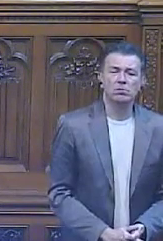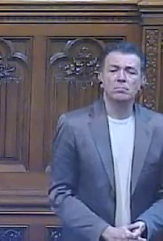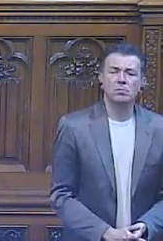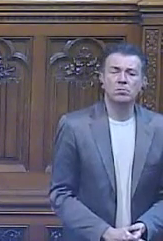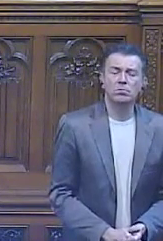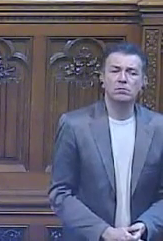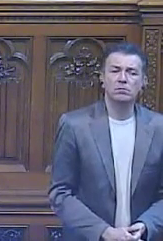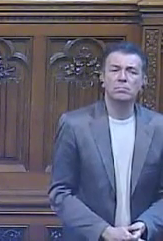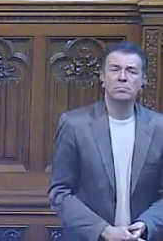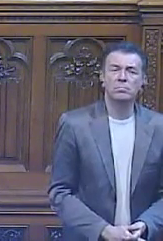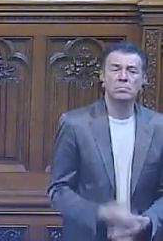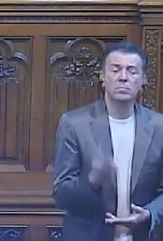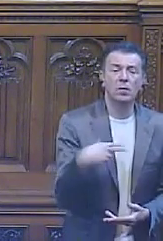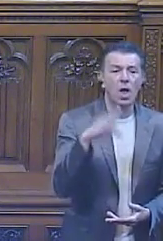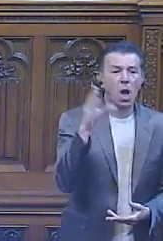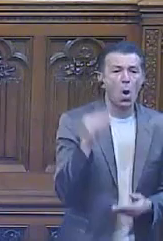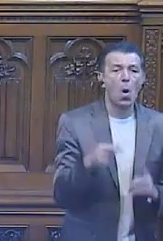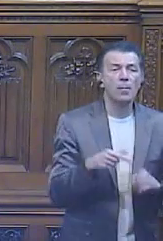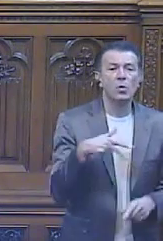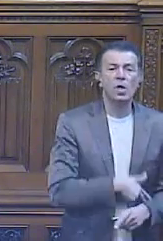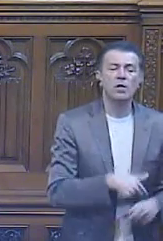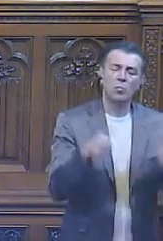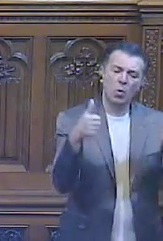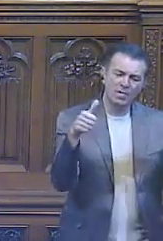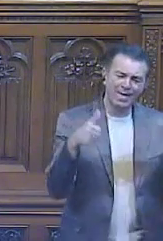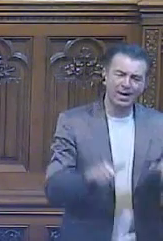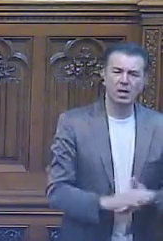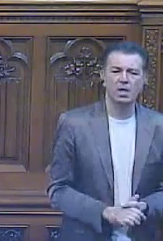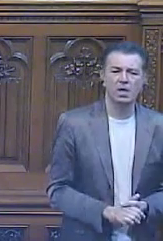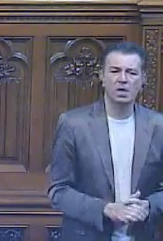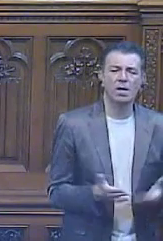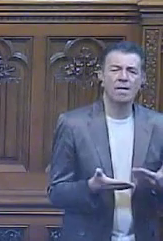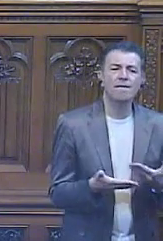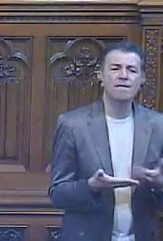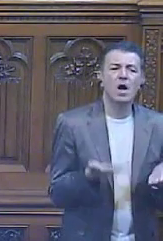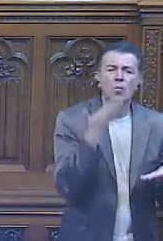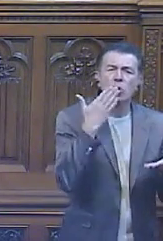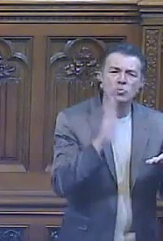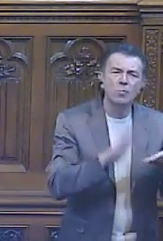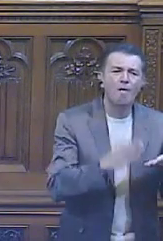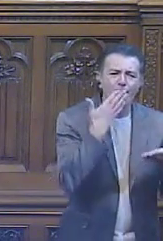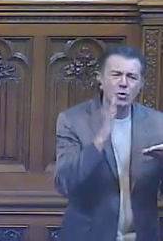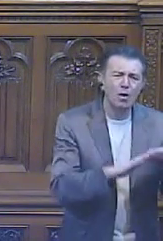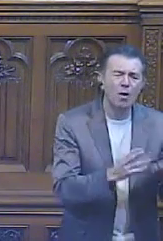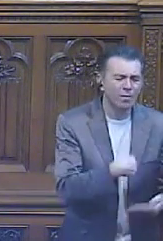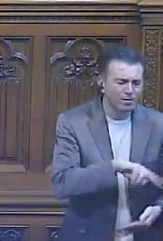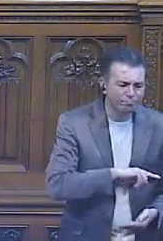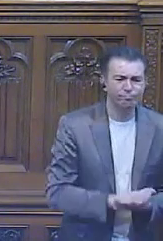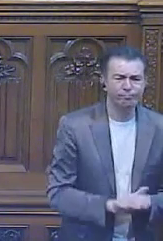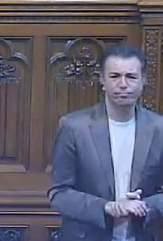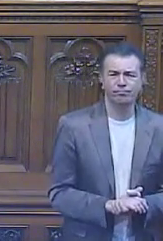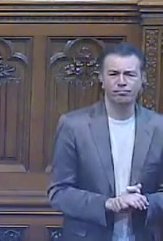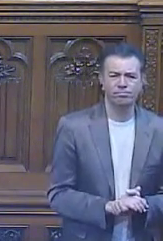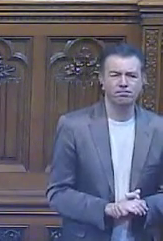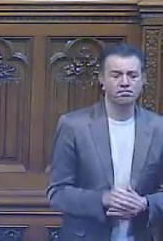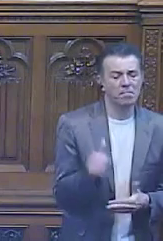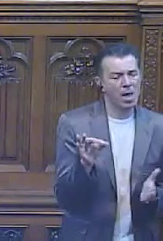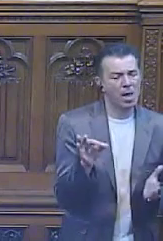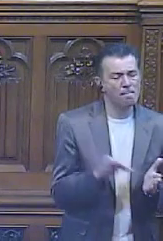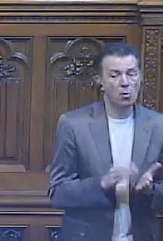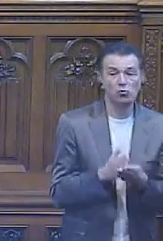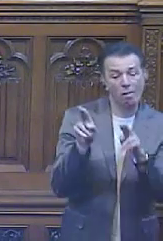hier seitens des Herrn Häupl und der SPÖ inseriert wird, was hier alles versprochen und garantiert wird, in einer Sache muss ich dem